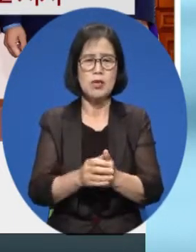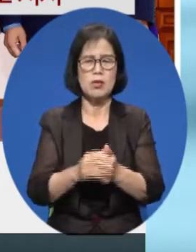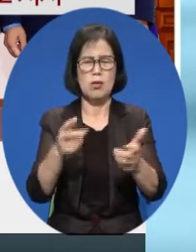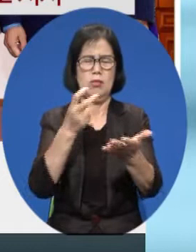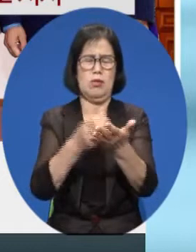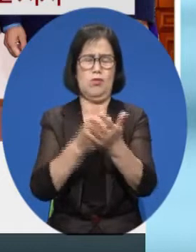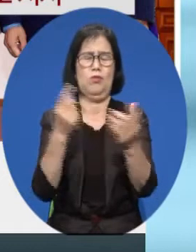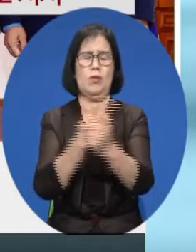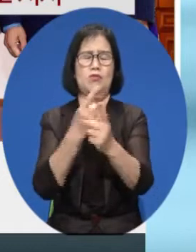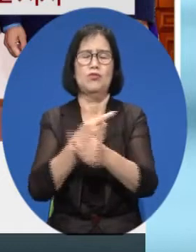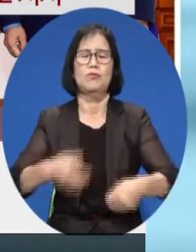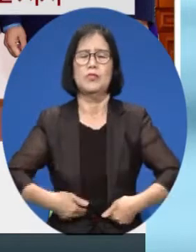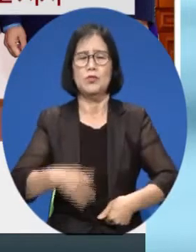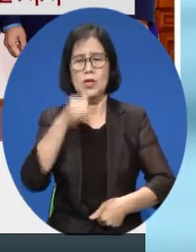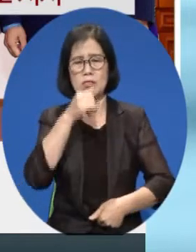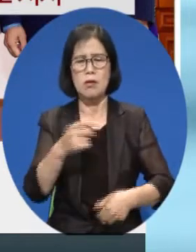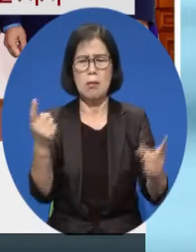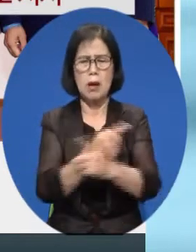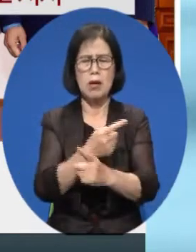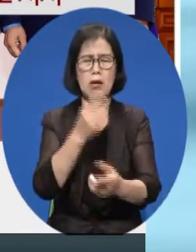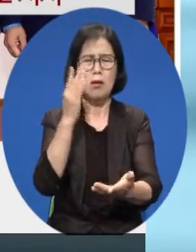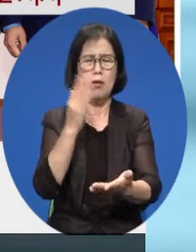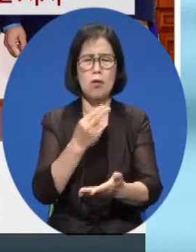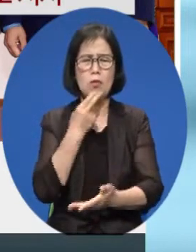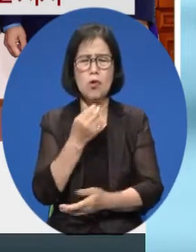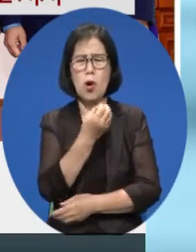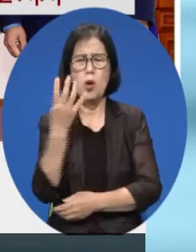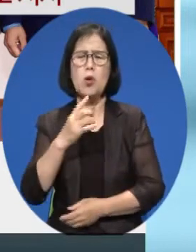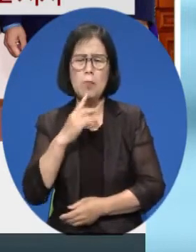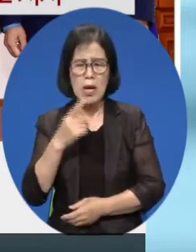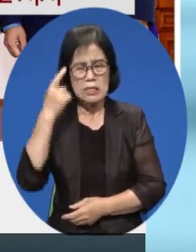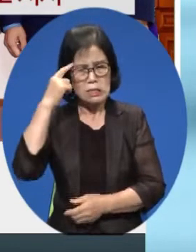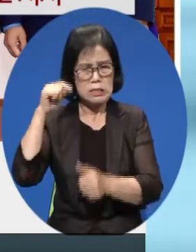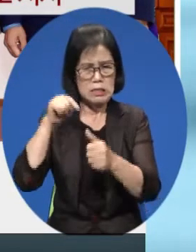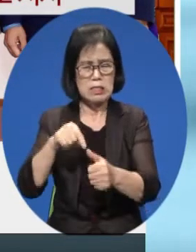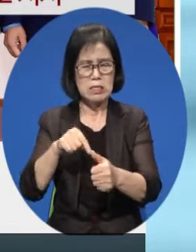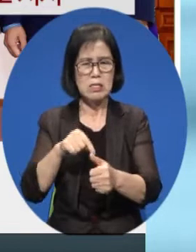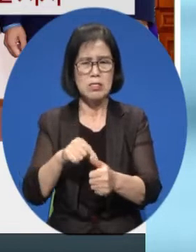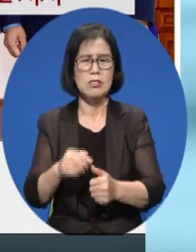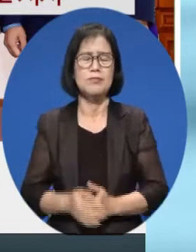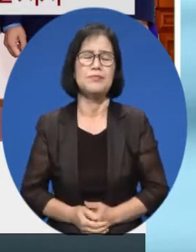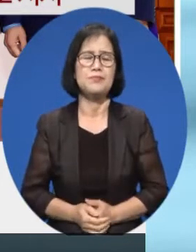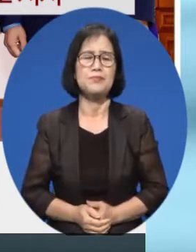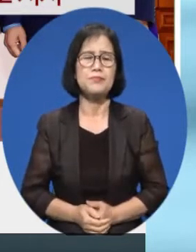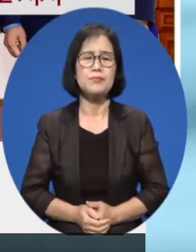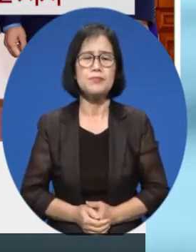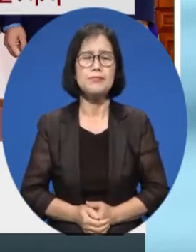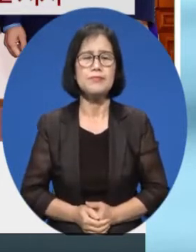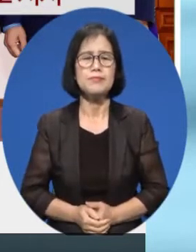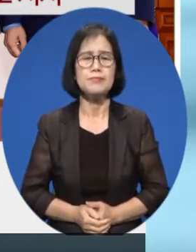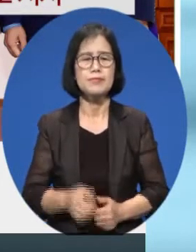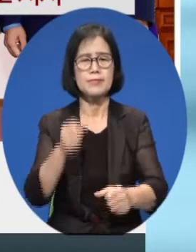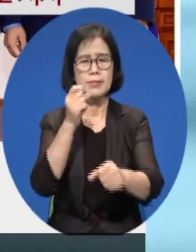문제가 있는데 그런 것들은 건드리지 않으면서 왜 이것만 건드리느냐 이제 이런 문제들도 뭐 네. 지적받고 있는 상황인 것 같아요. 근데